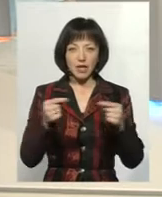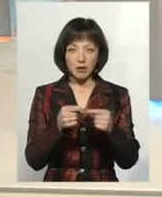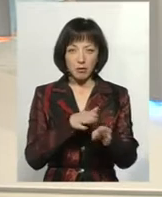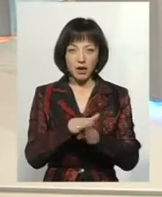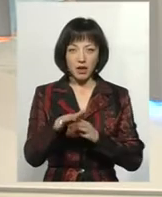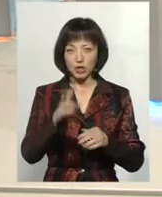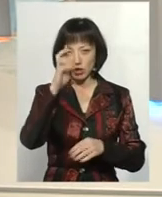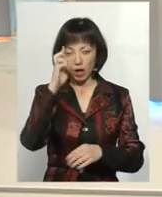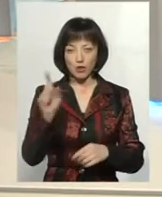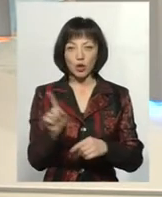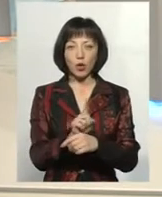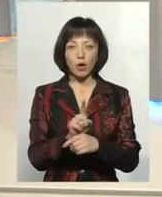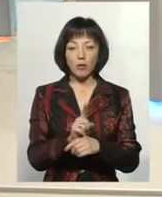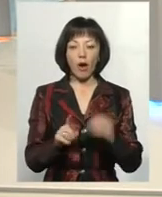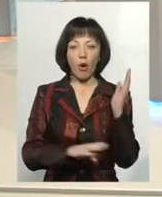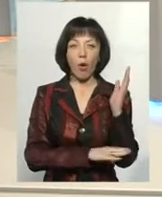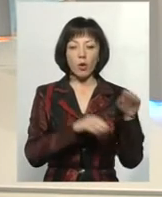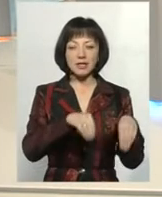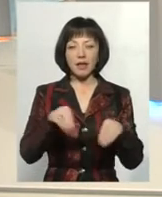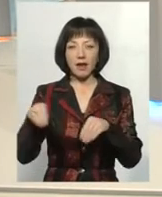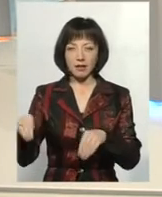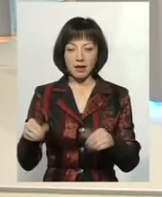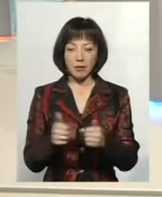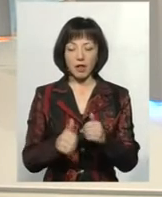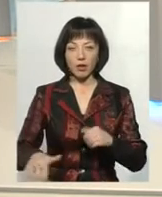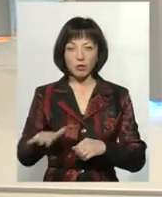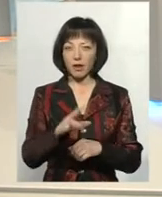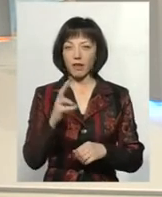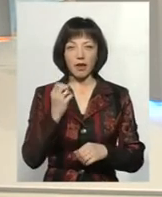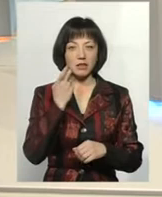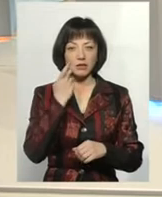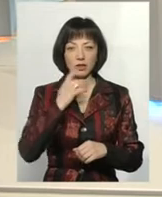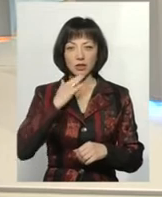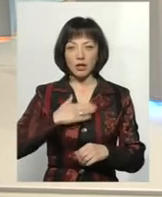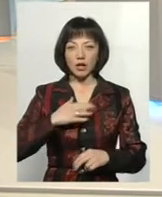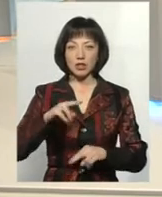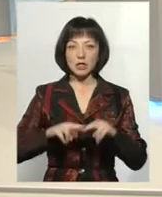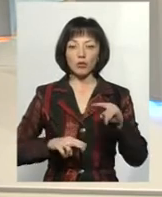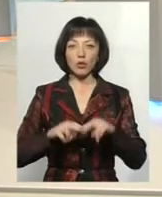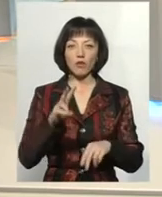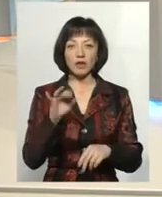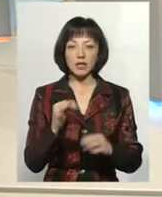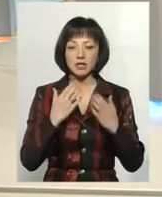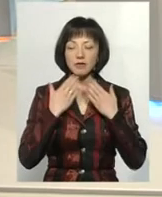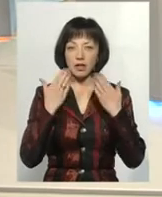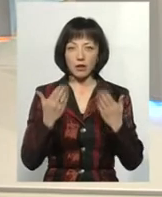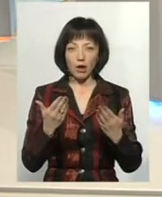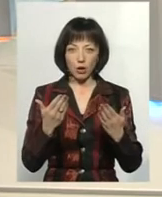норми щодо озеленення прилеглої території. Не завжди наші забудовники